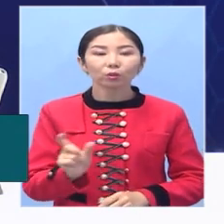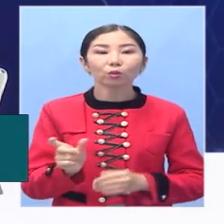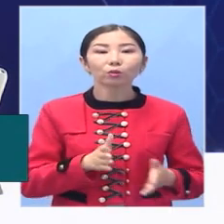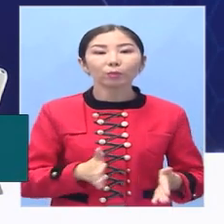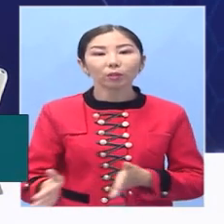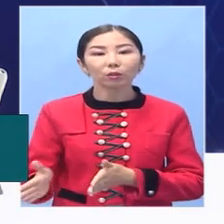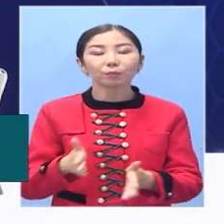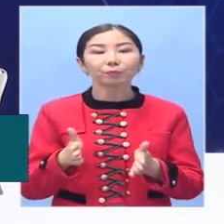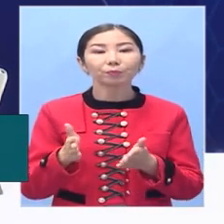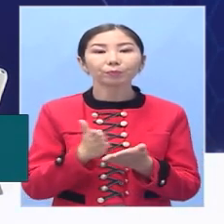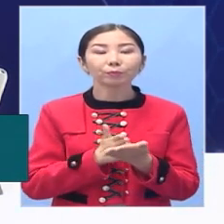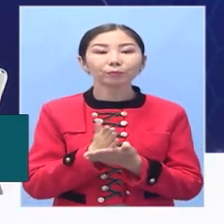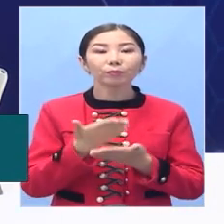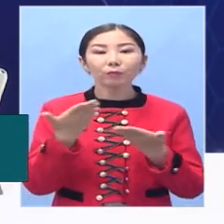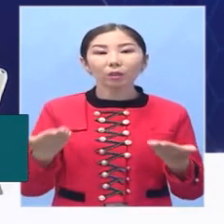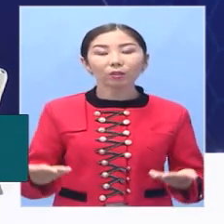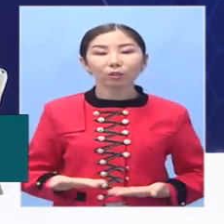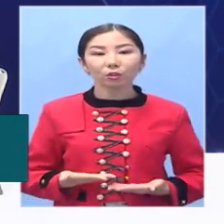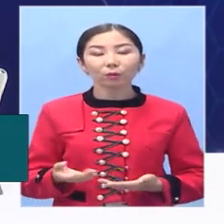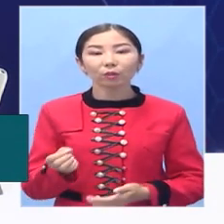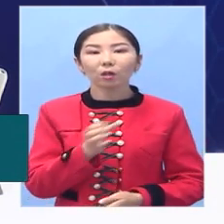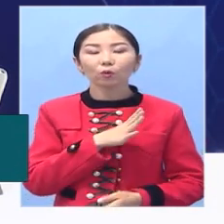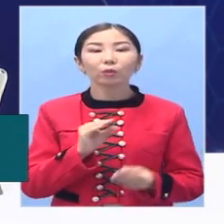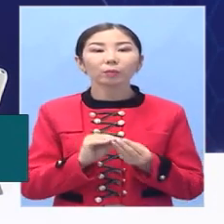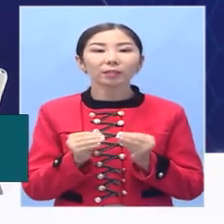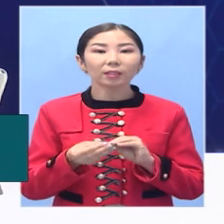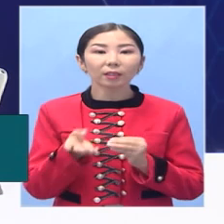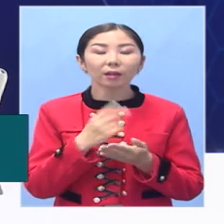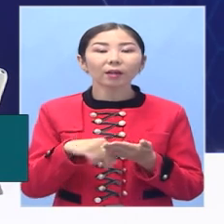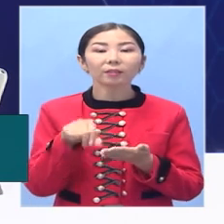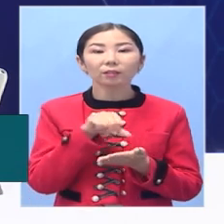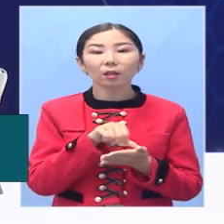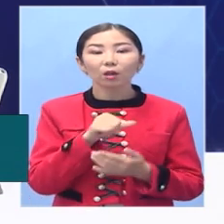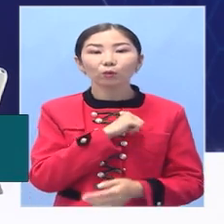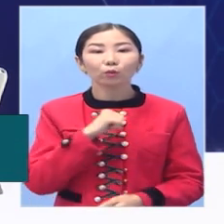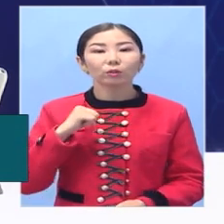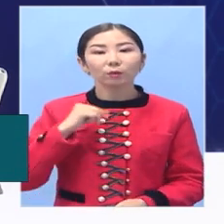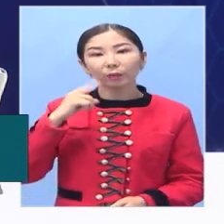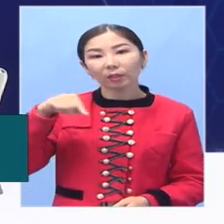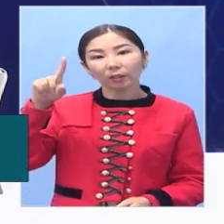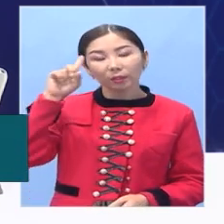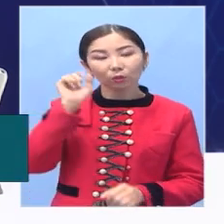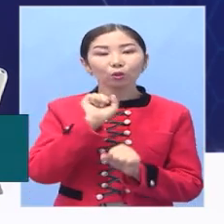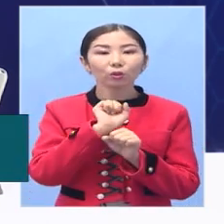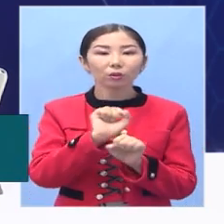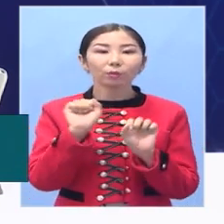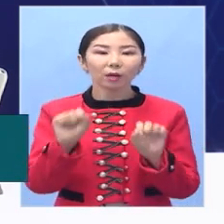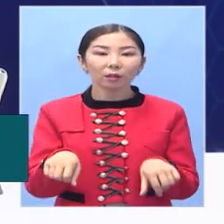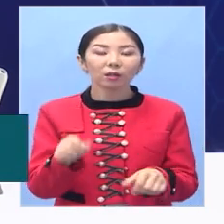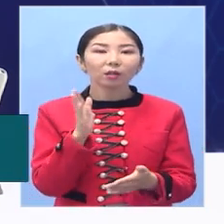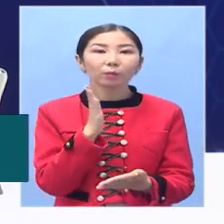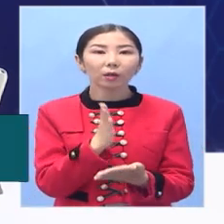енді жүріп тұратын жерлер болғандықтан осы мәселеге қатысты өз пікірлерін айтуға құқы бар ғой. Бұған қатысты не айтасыз?